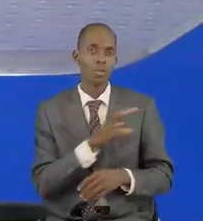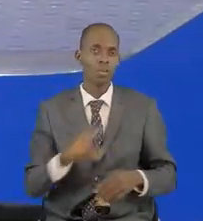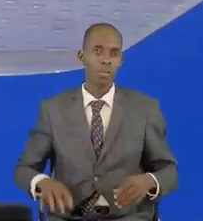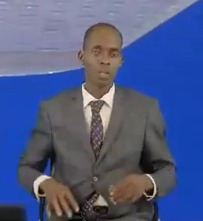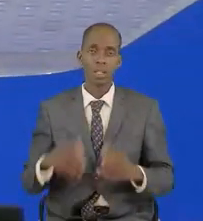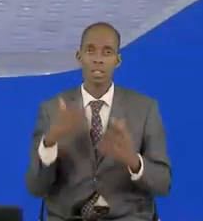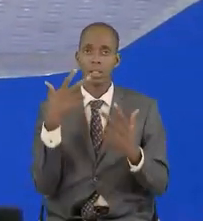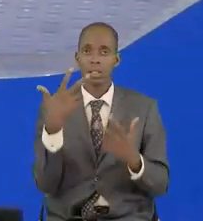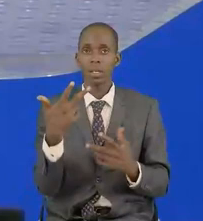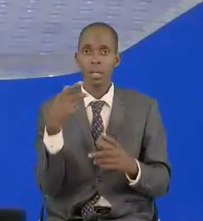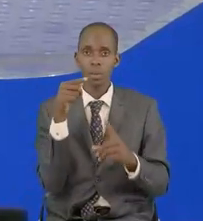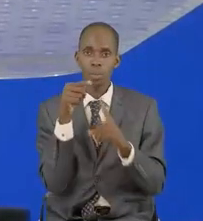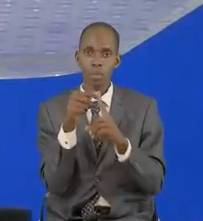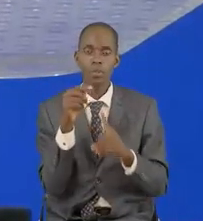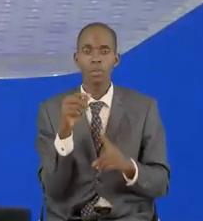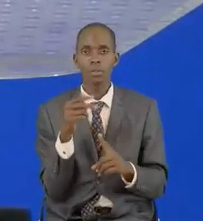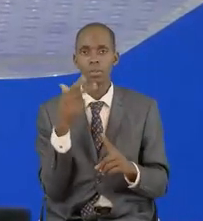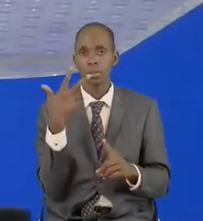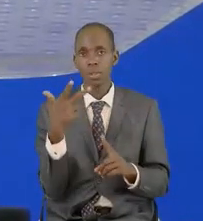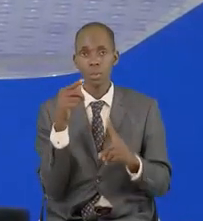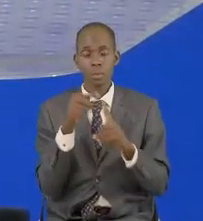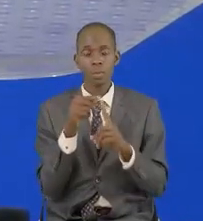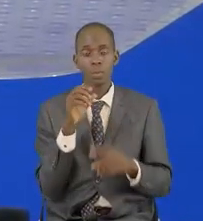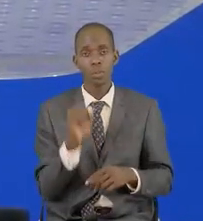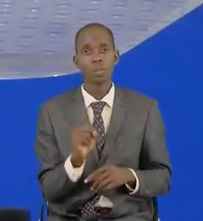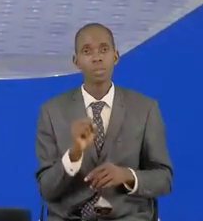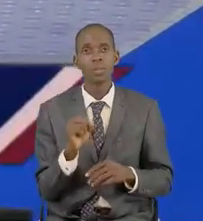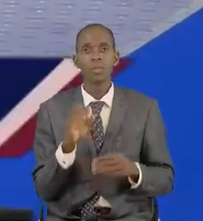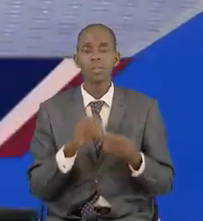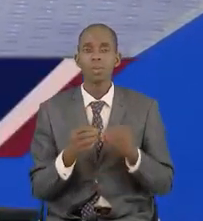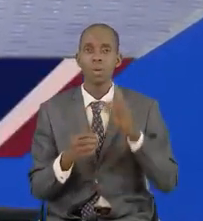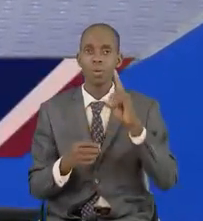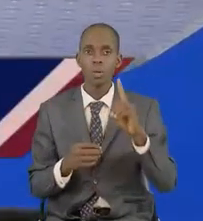nous allons voir trois points premier point